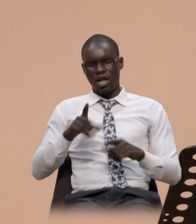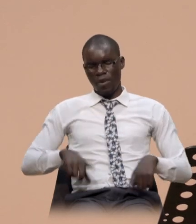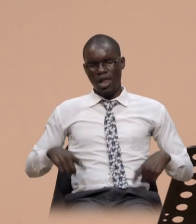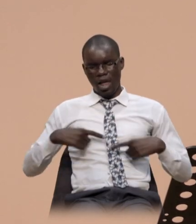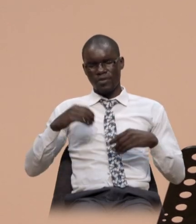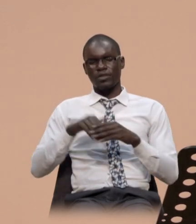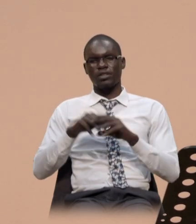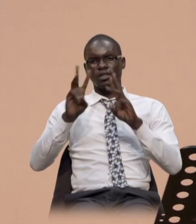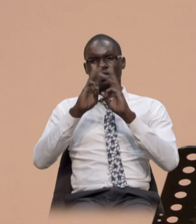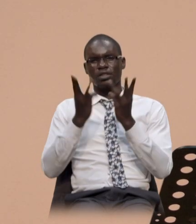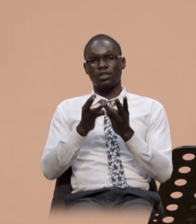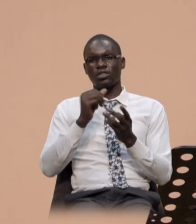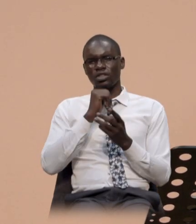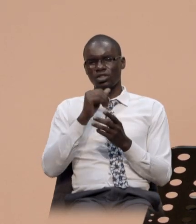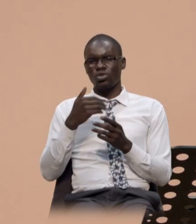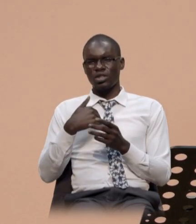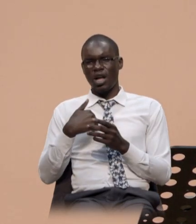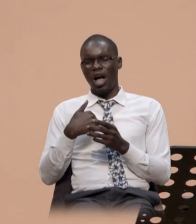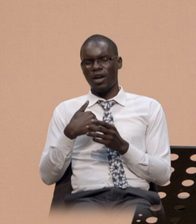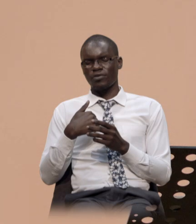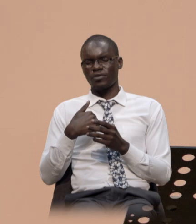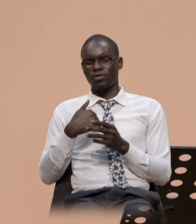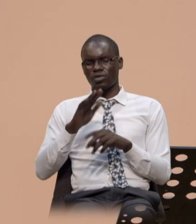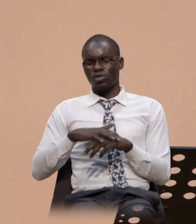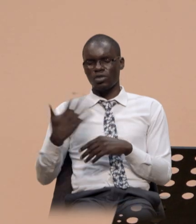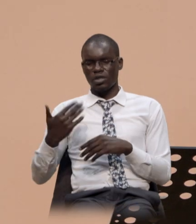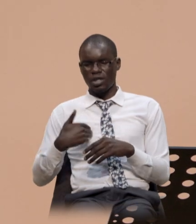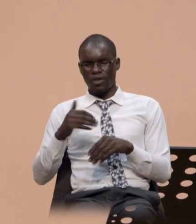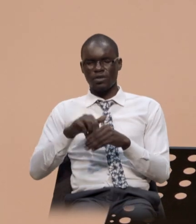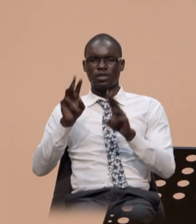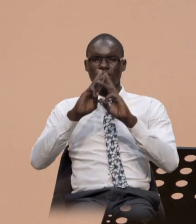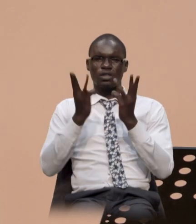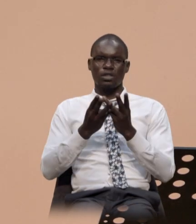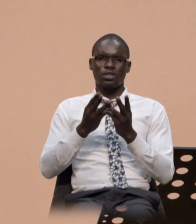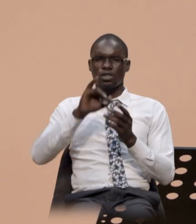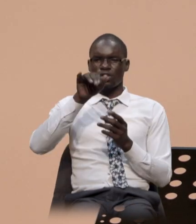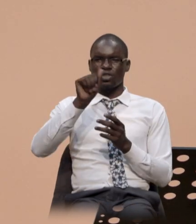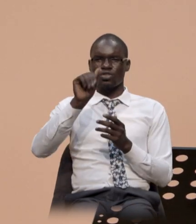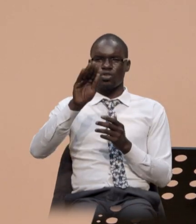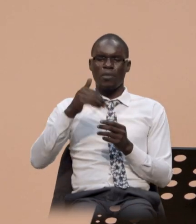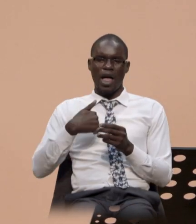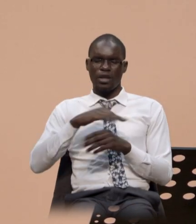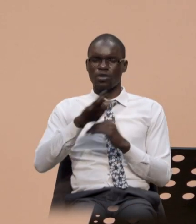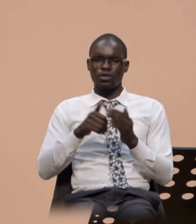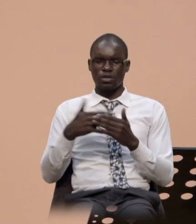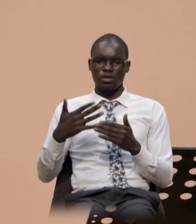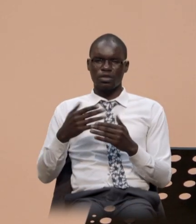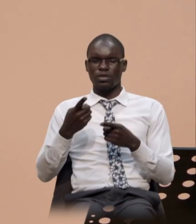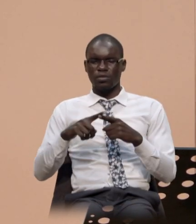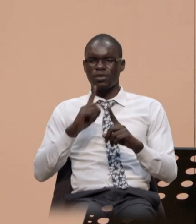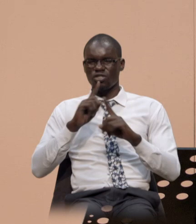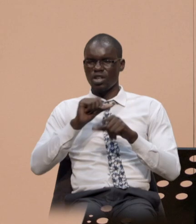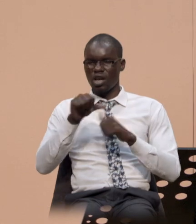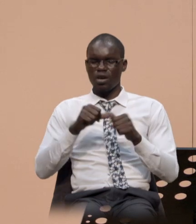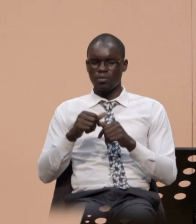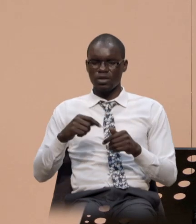hii, tusije tukayaweka kwa vitu tulivyo navyo. Ayubu alikuwa na hivi vitu, lakini Mungu hakuzungumzia hivyo